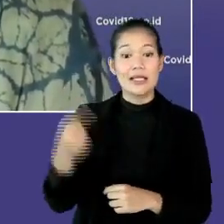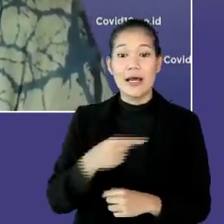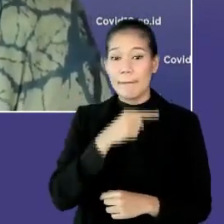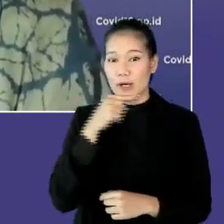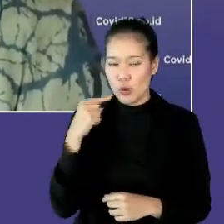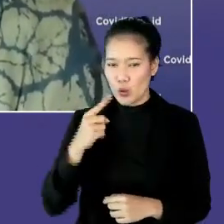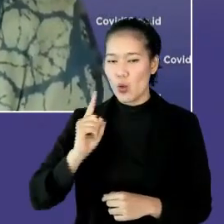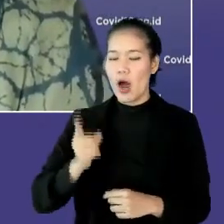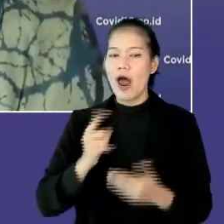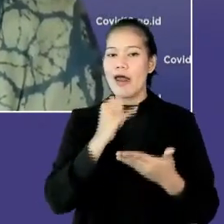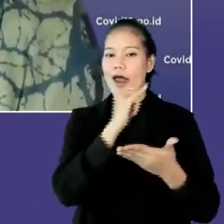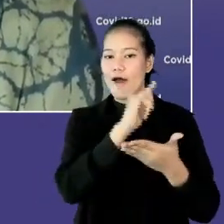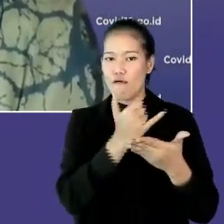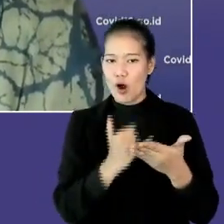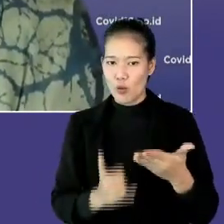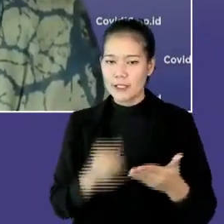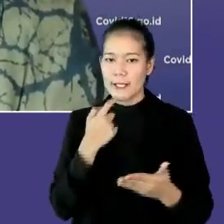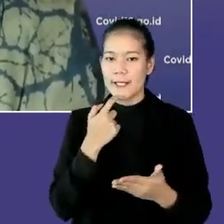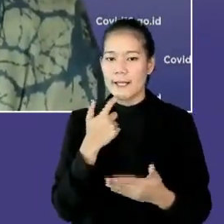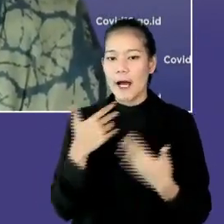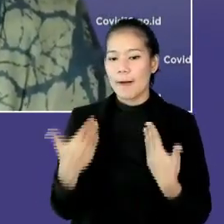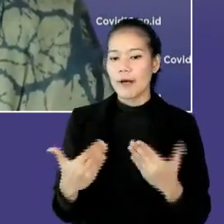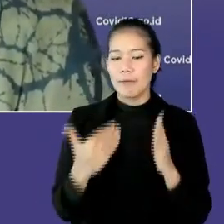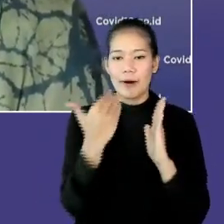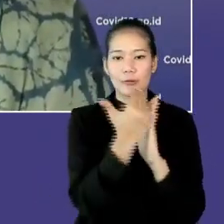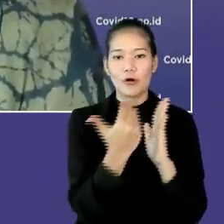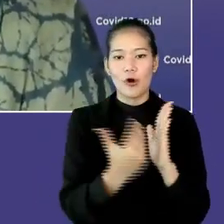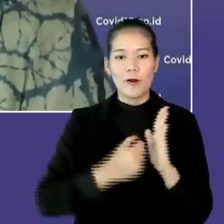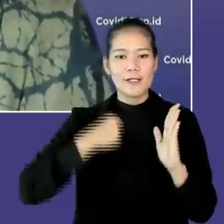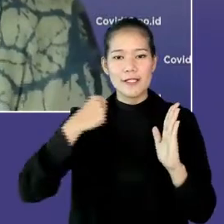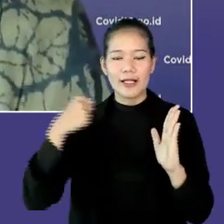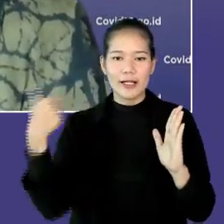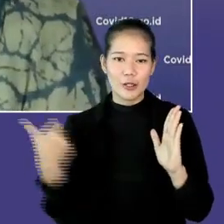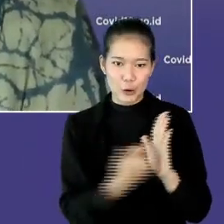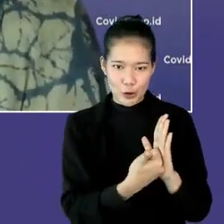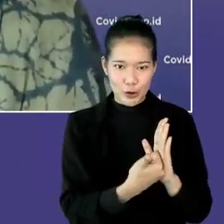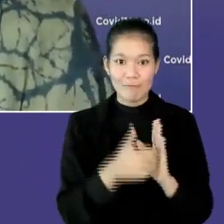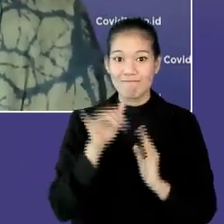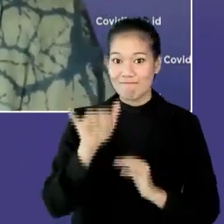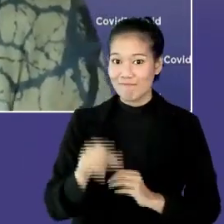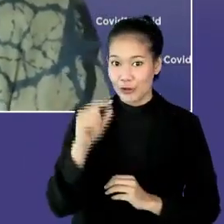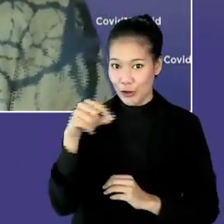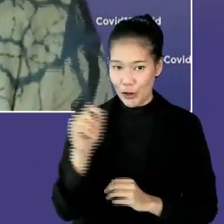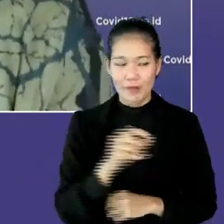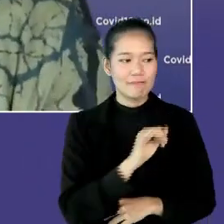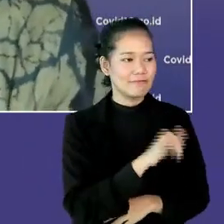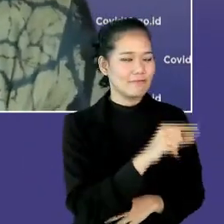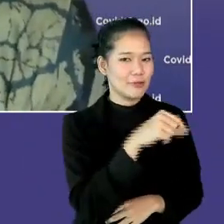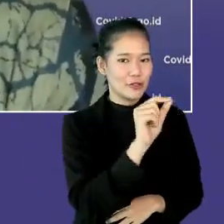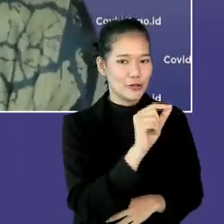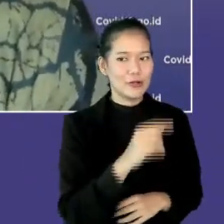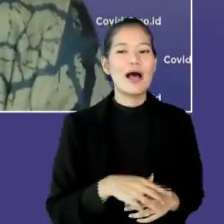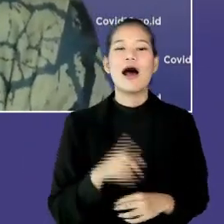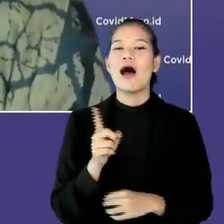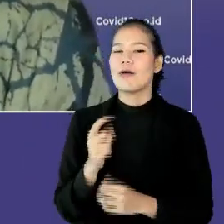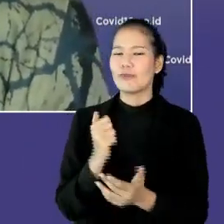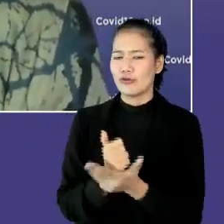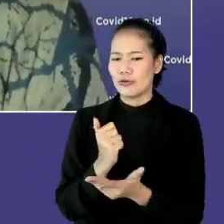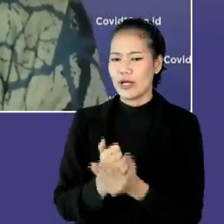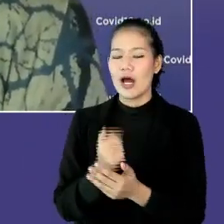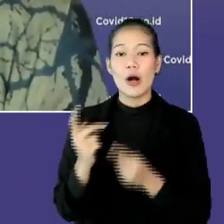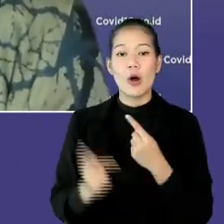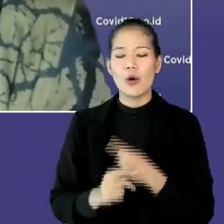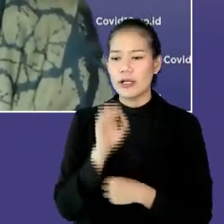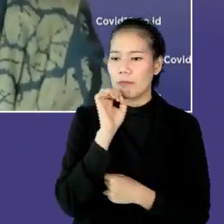namanya evaluasi kepatuhan protokol kesehatan, begitu kan ya. Dan Betul. kita bisa lihat, ya sebetulnya kalau